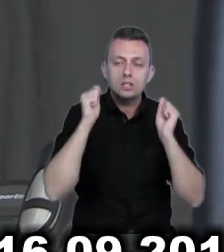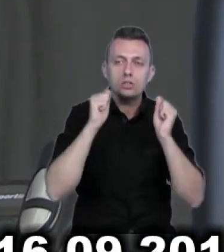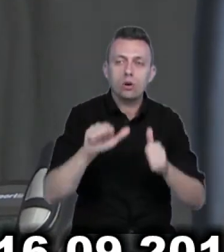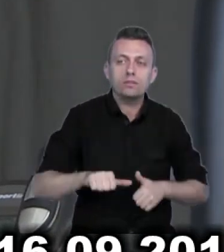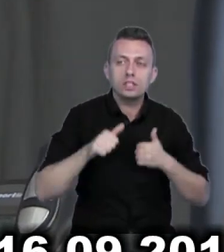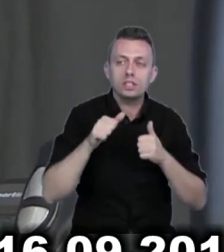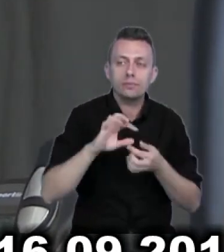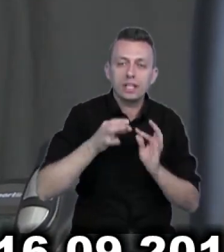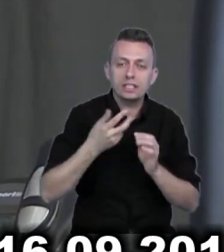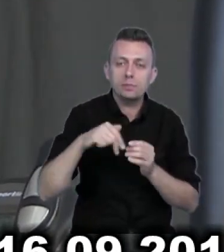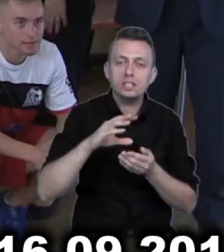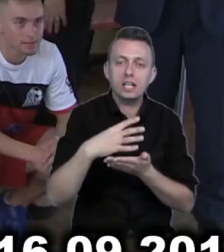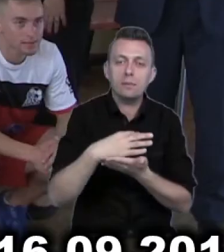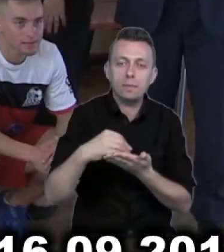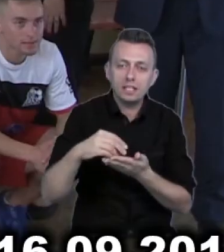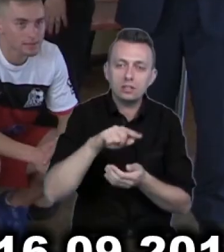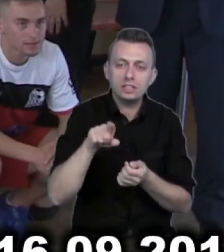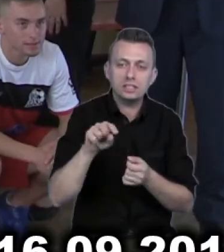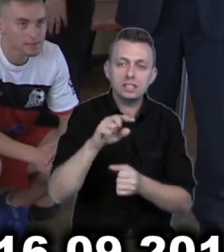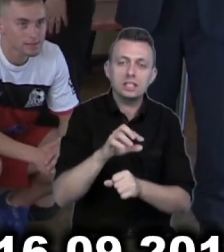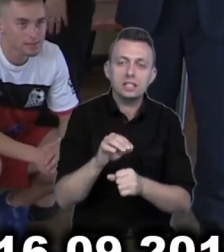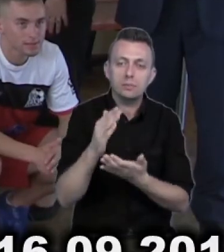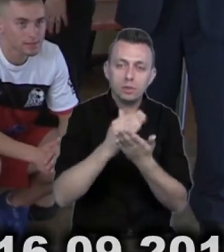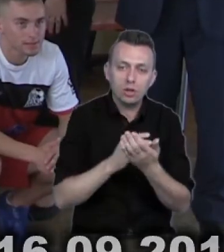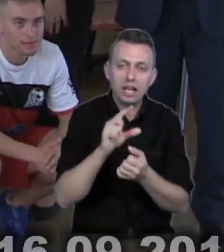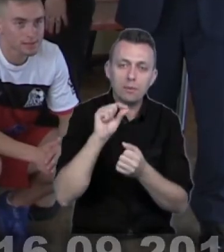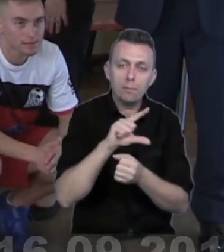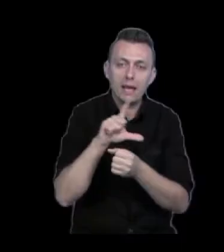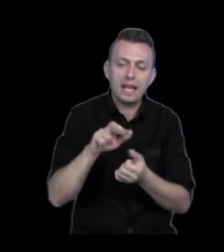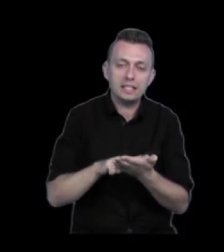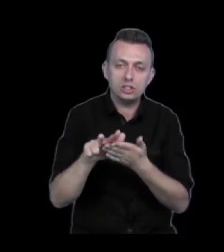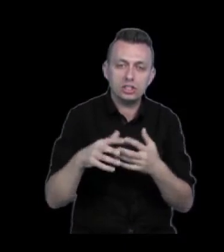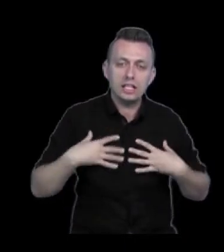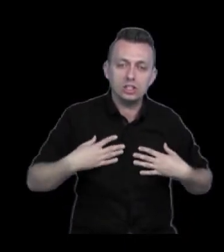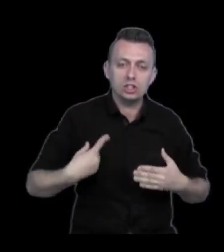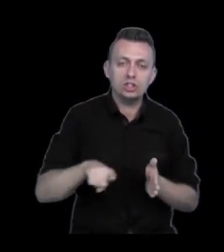innych, zadbaj o zdrowie. Projekt ten realizuje powiat kutnowski.